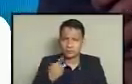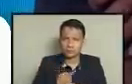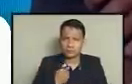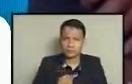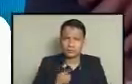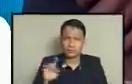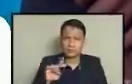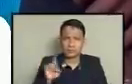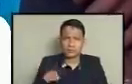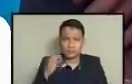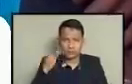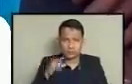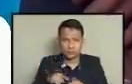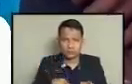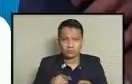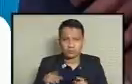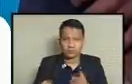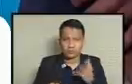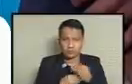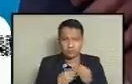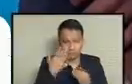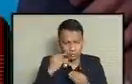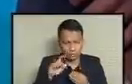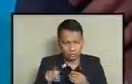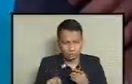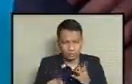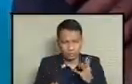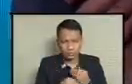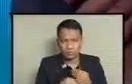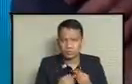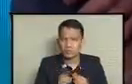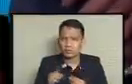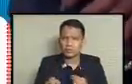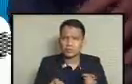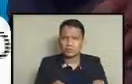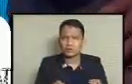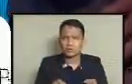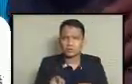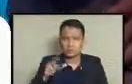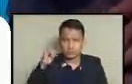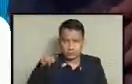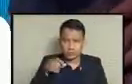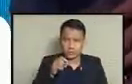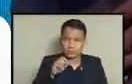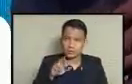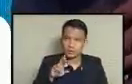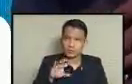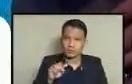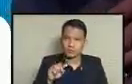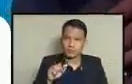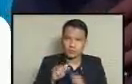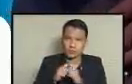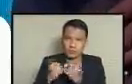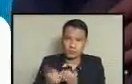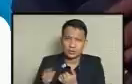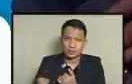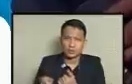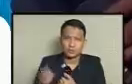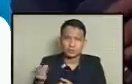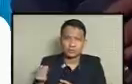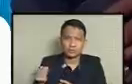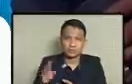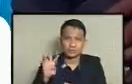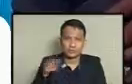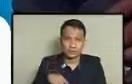lang po yan, sir, kasi bakit may follow po akong ano dyan, statement. Dahil ito pong Jericho Security Agency, naniningil po